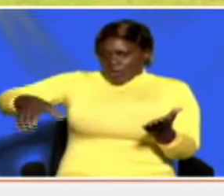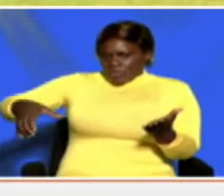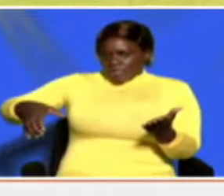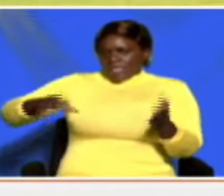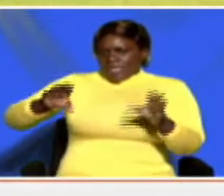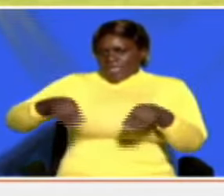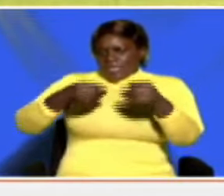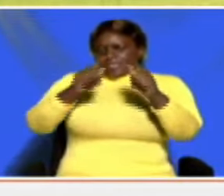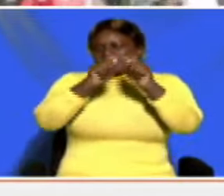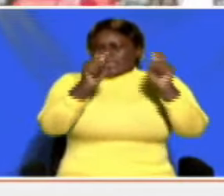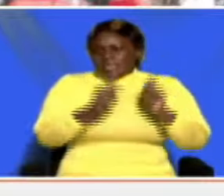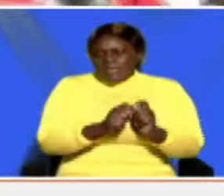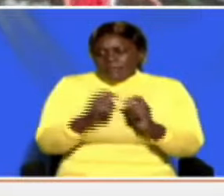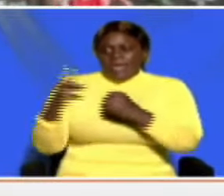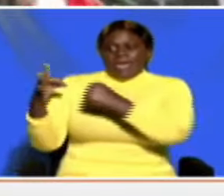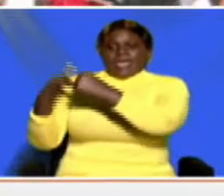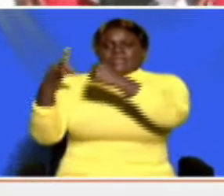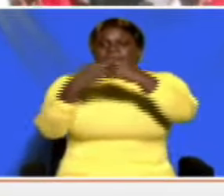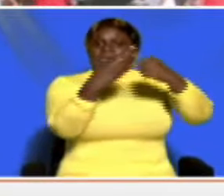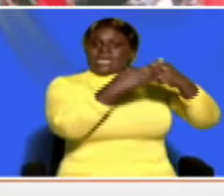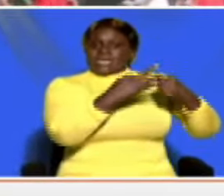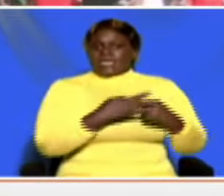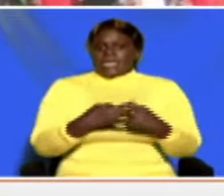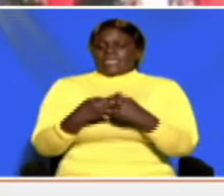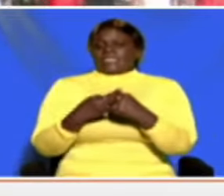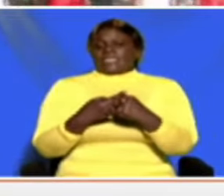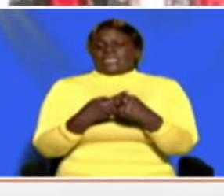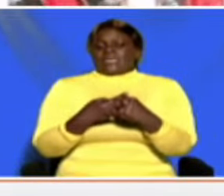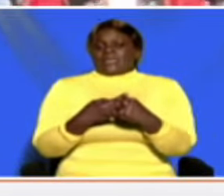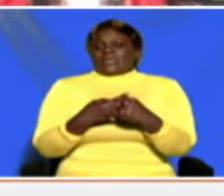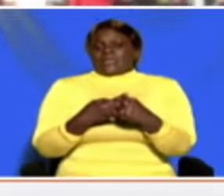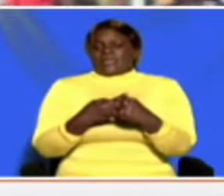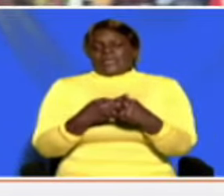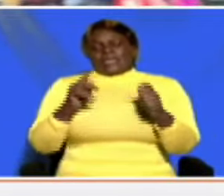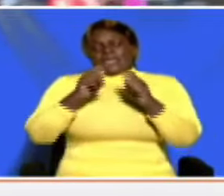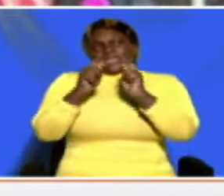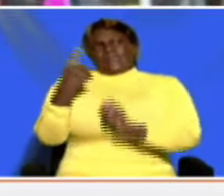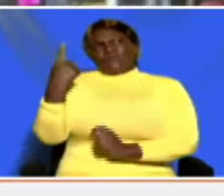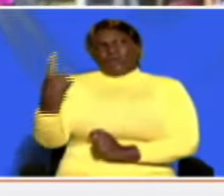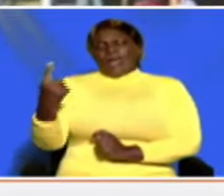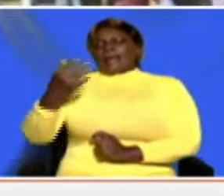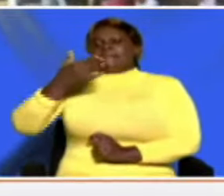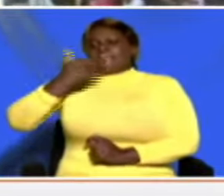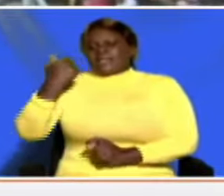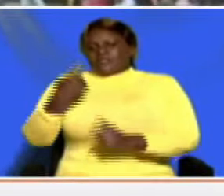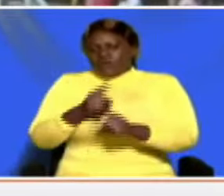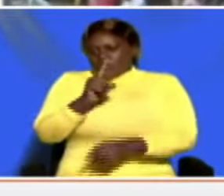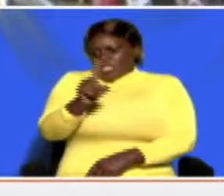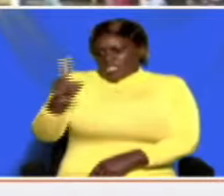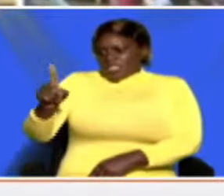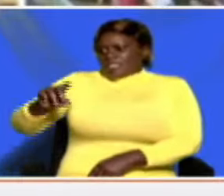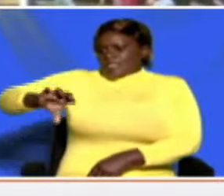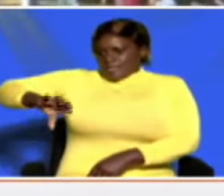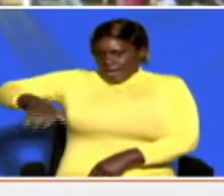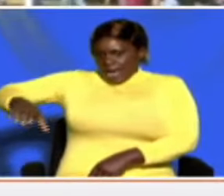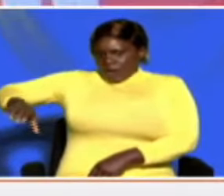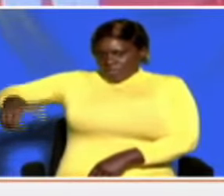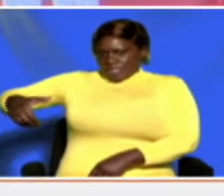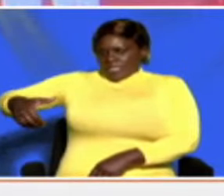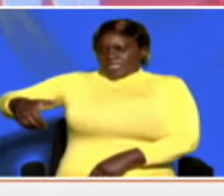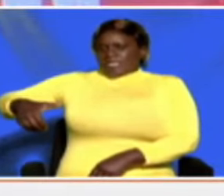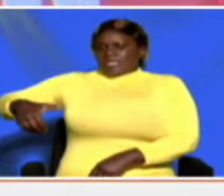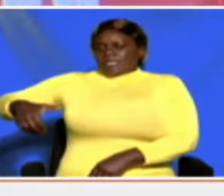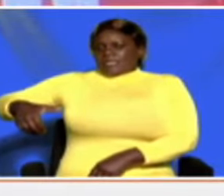inatoa timu, imetoa timu 8 katika michuano, na timu moja bora kutoka kwa kila county ndo